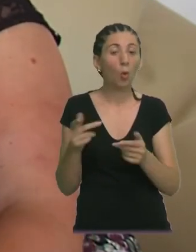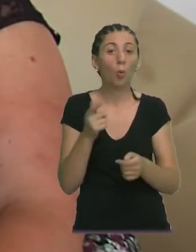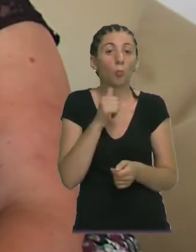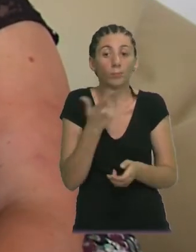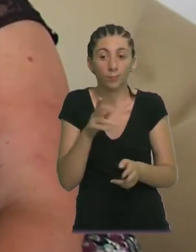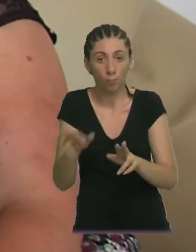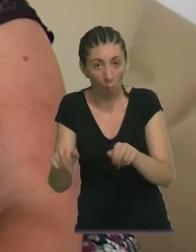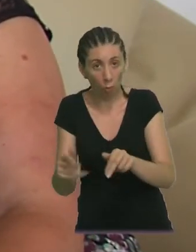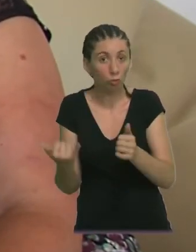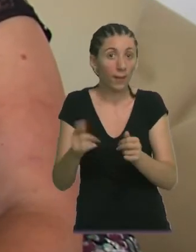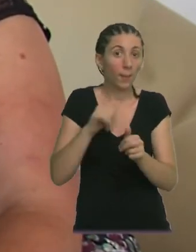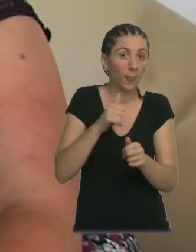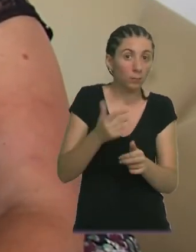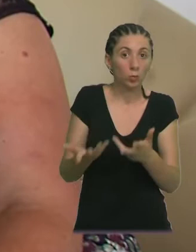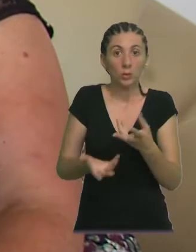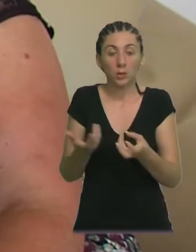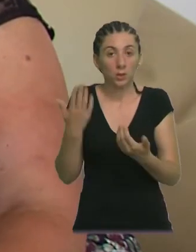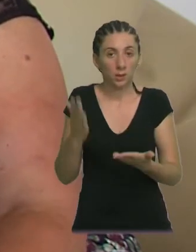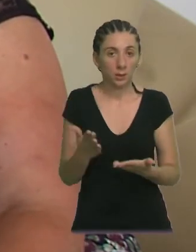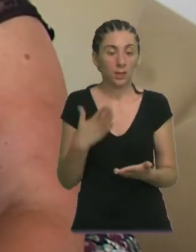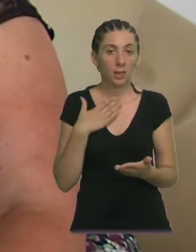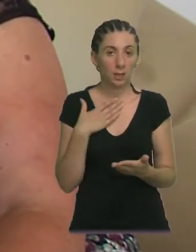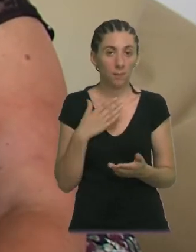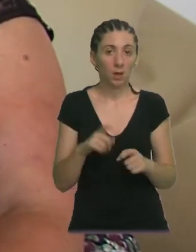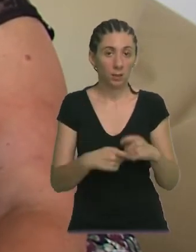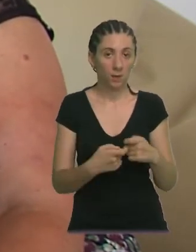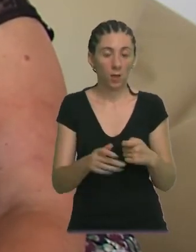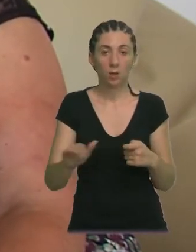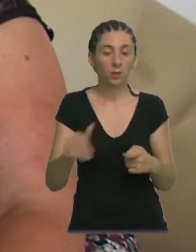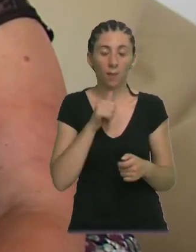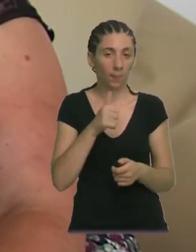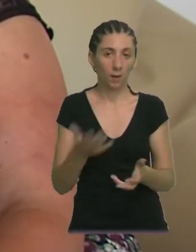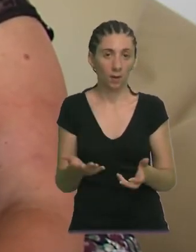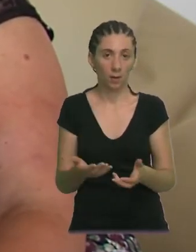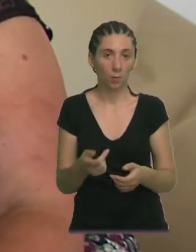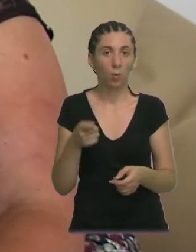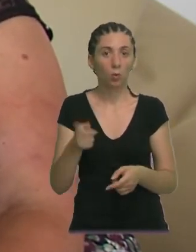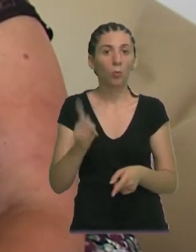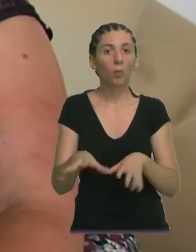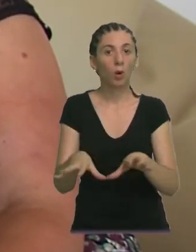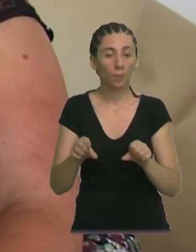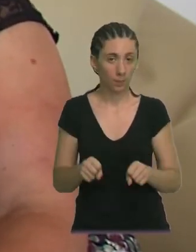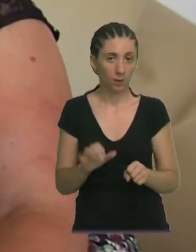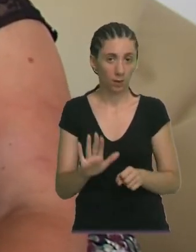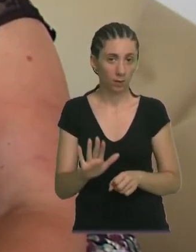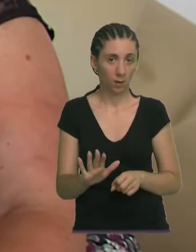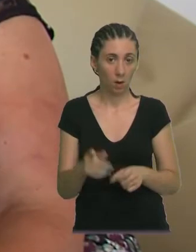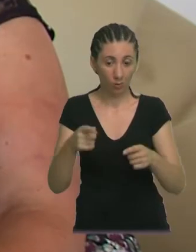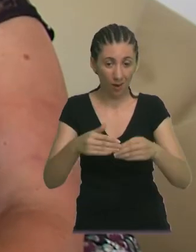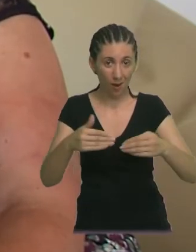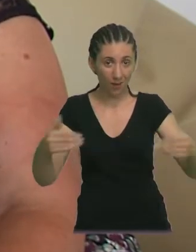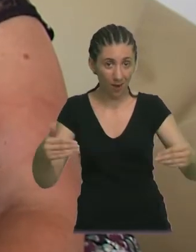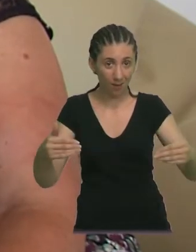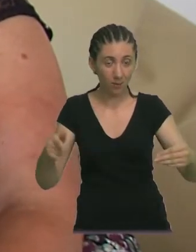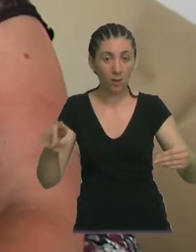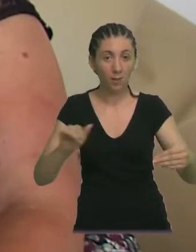koliko ovoga... Jer ima stvari koje djeca stvarno i ne mogu. i treba to tako prihvatiti, da od te